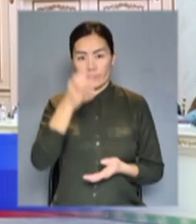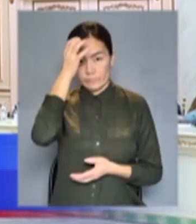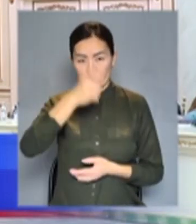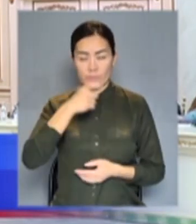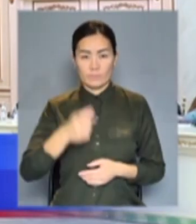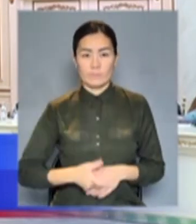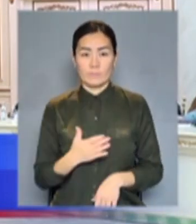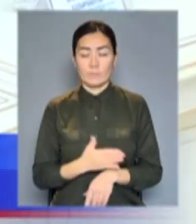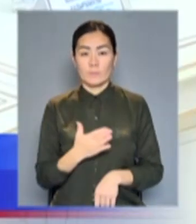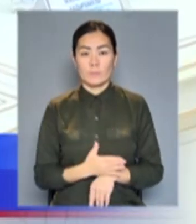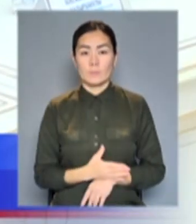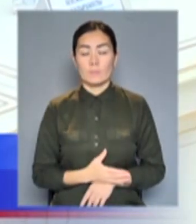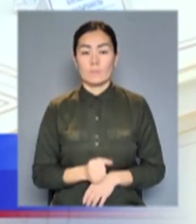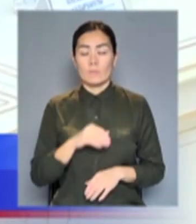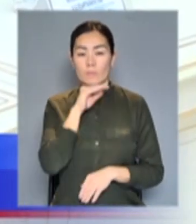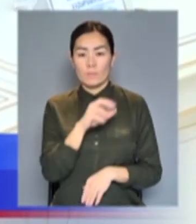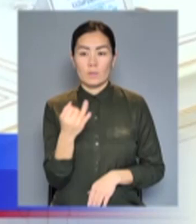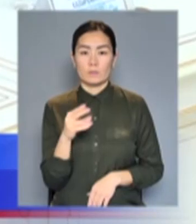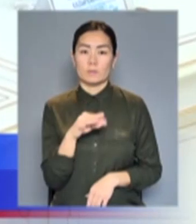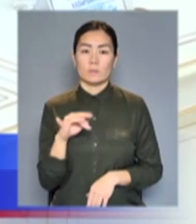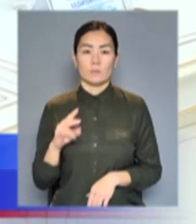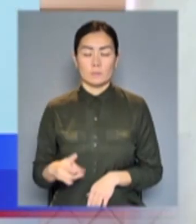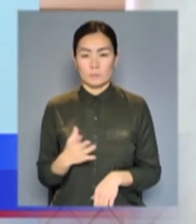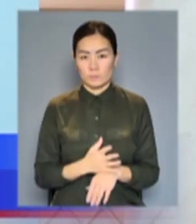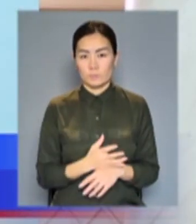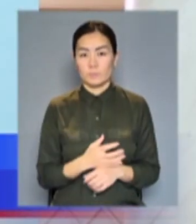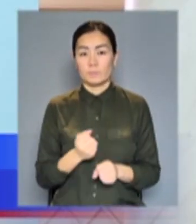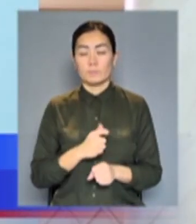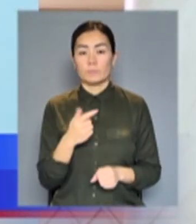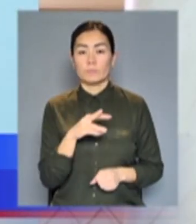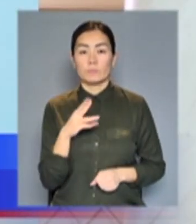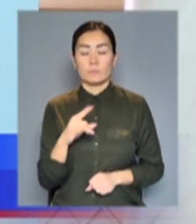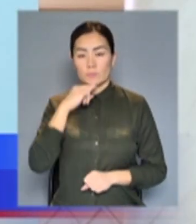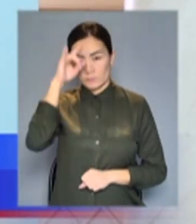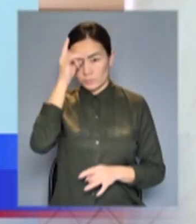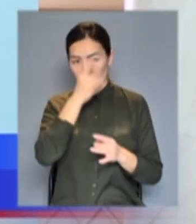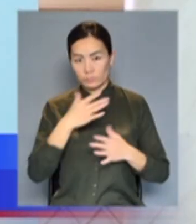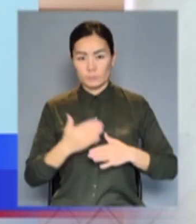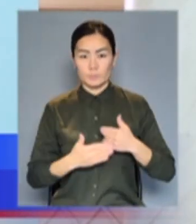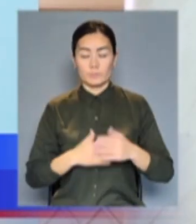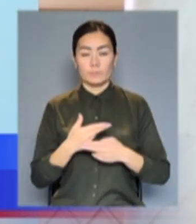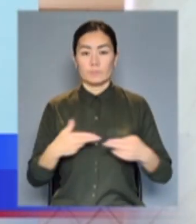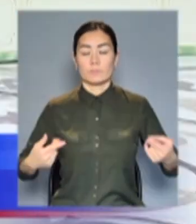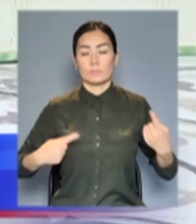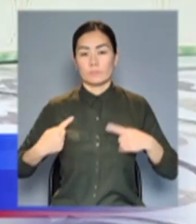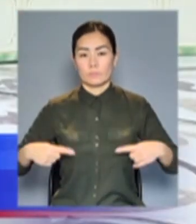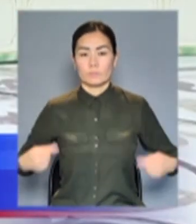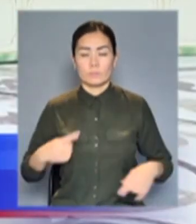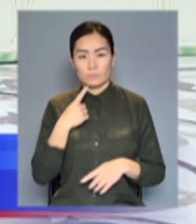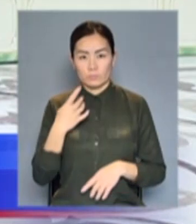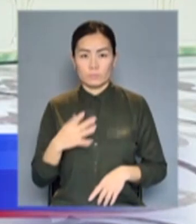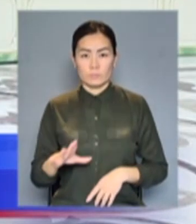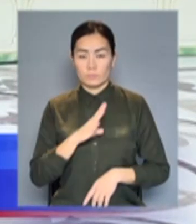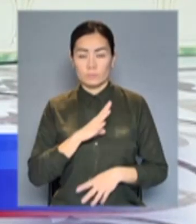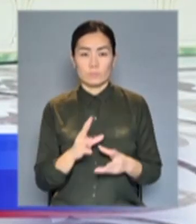философия ғылымдарының кандидаты профессор Айгүл Тұрсынбаева Абай тағылымы қазақ халқының өмірлік философиясы тақырыбында баяндама